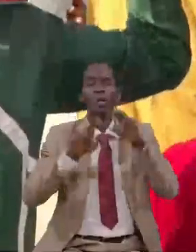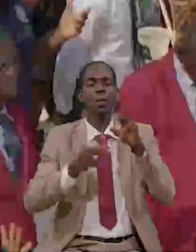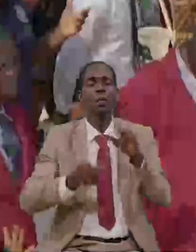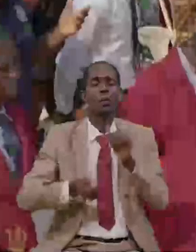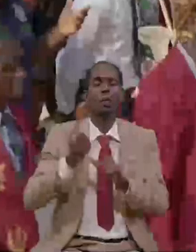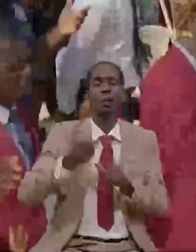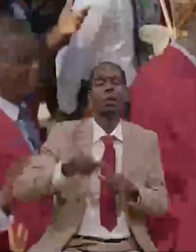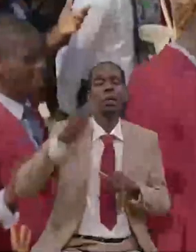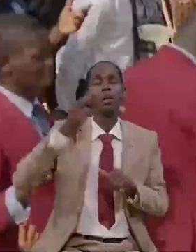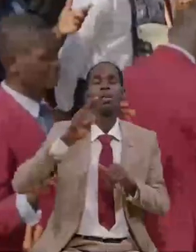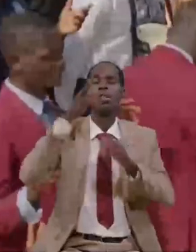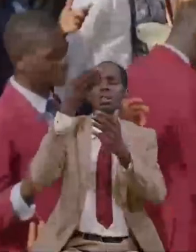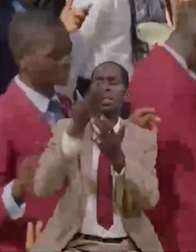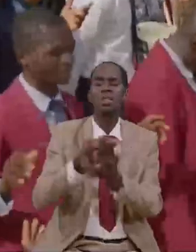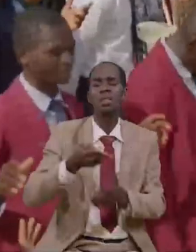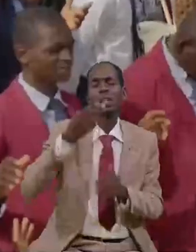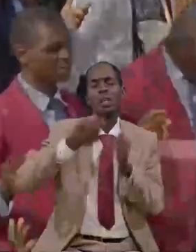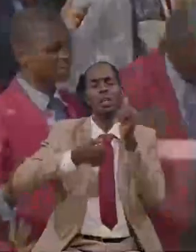atteins plus haut.